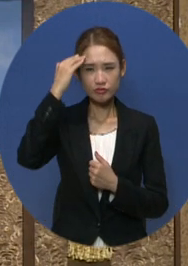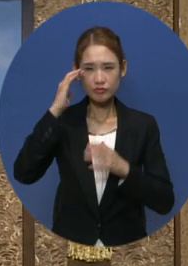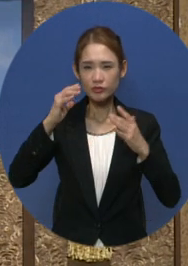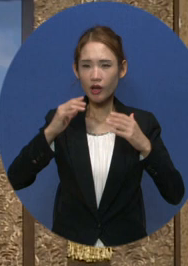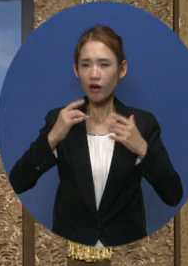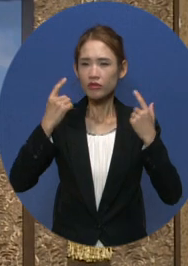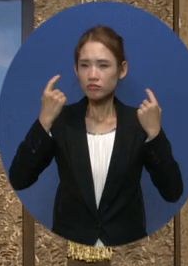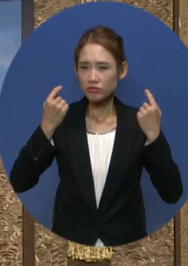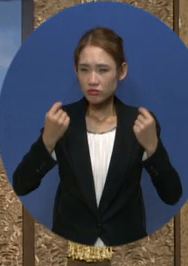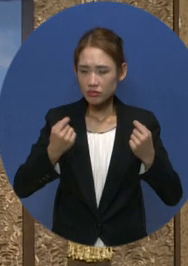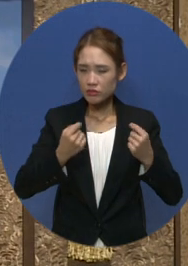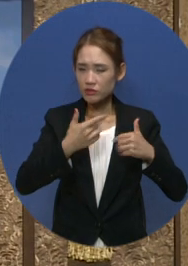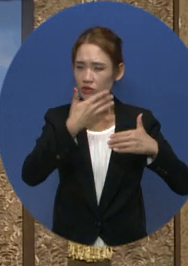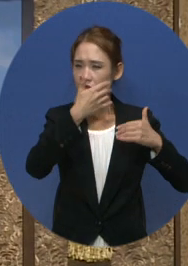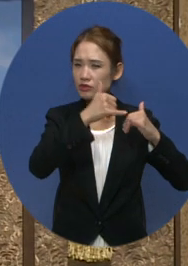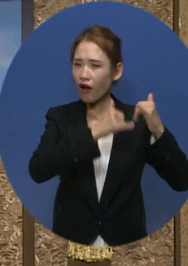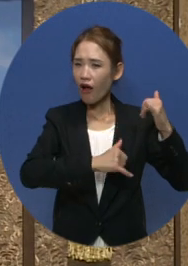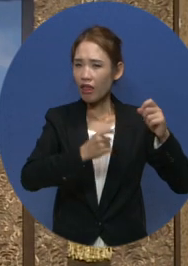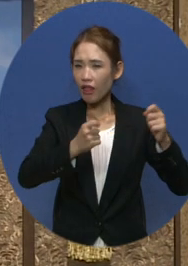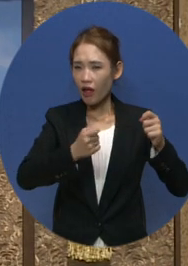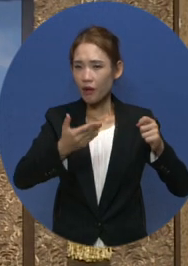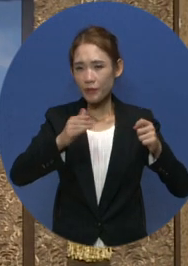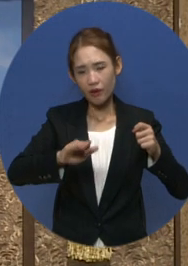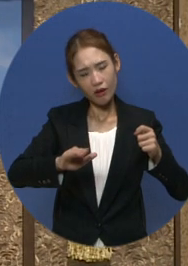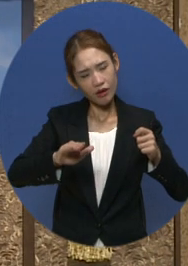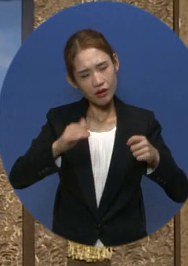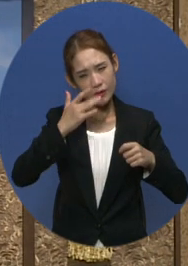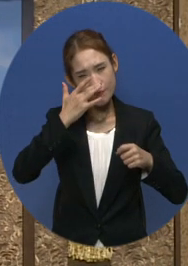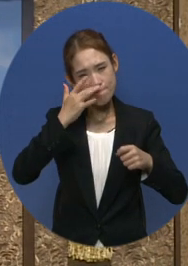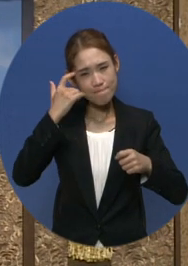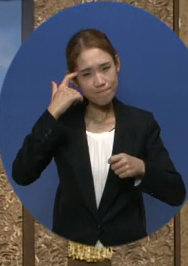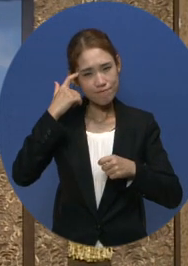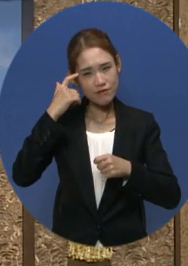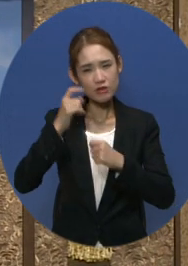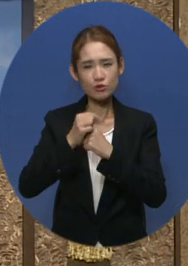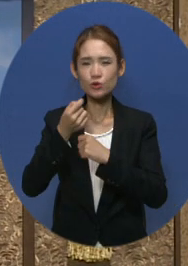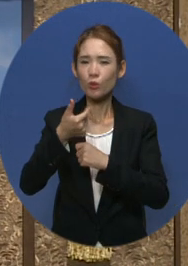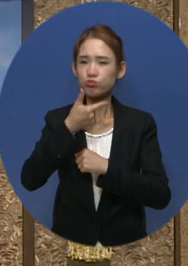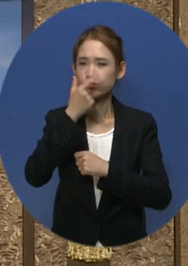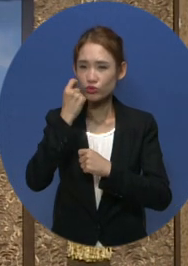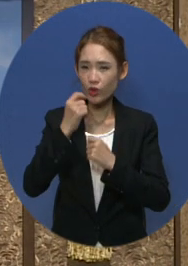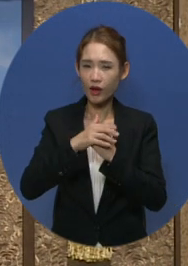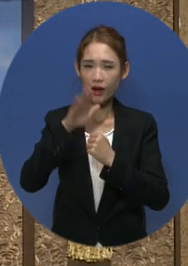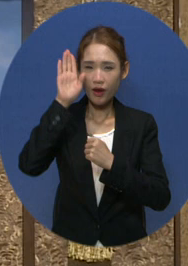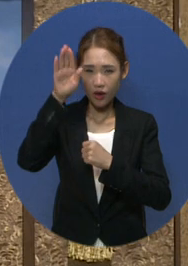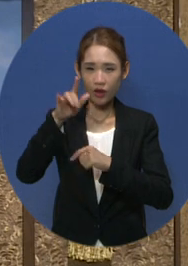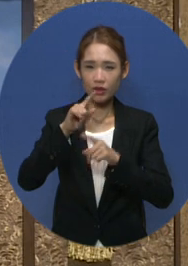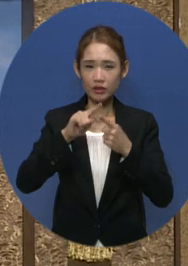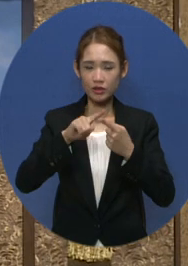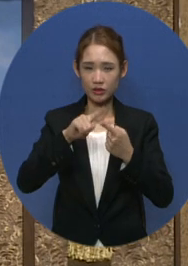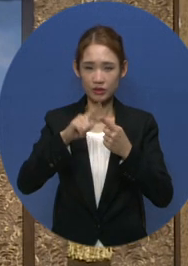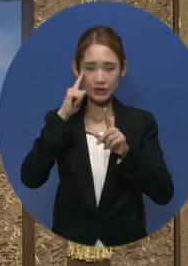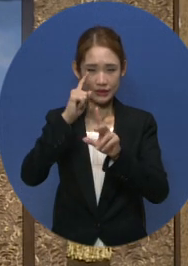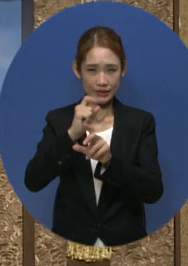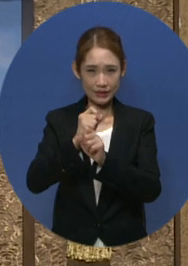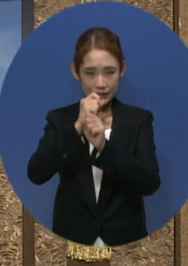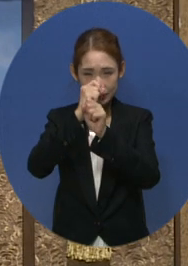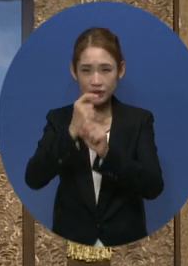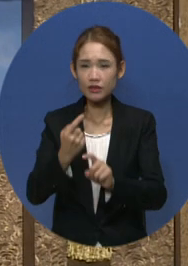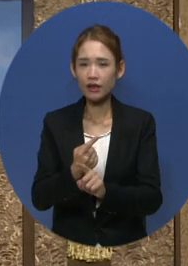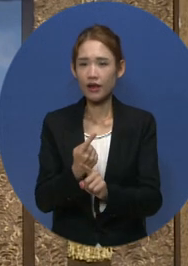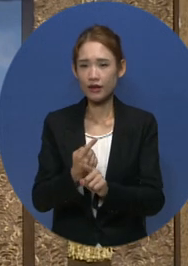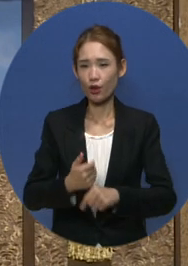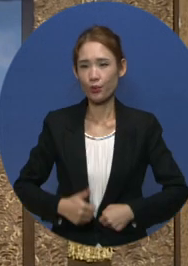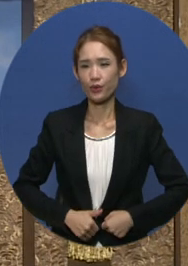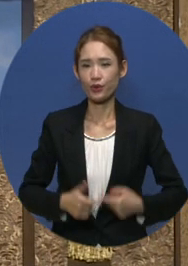그 역사가 짧아서 그런지 그렇게 생각하지 않는 경향이 있는데 앞으로 이 부분도 인식 개선이 이루어졌으면